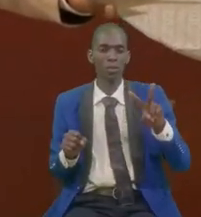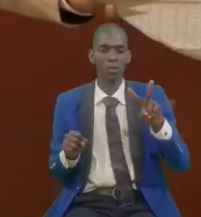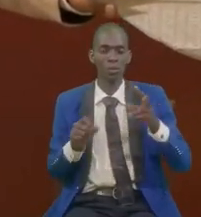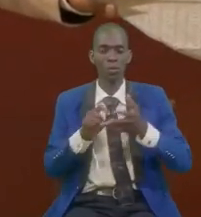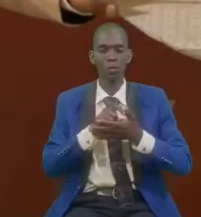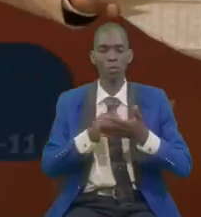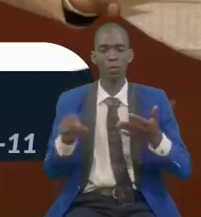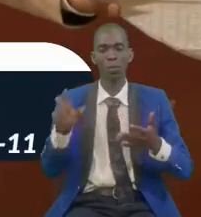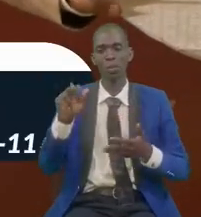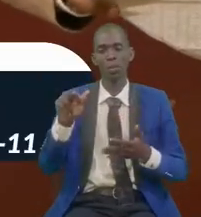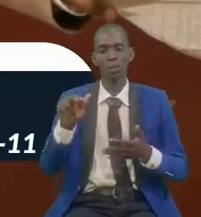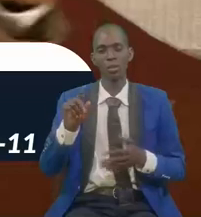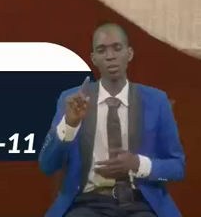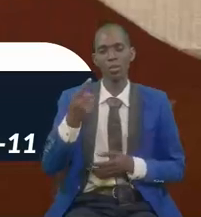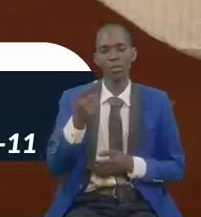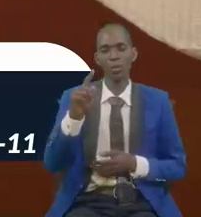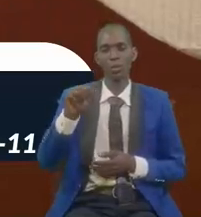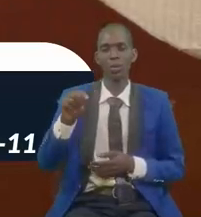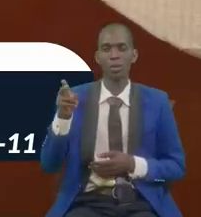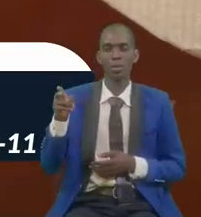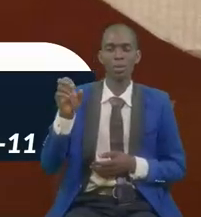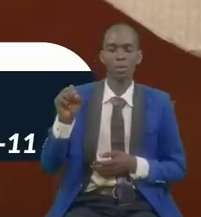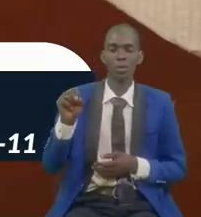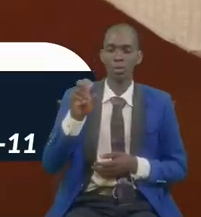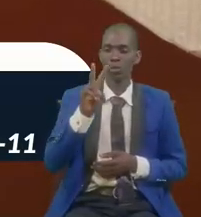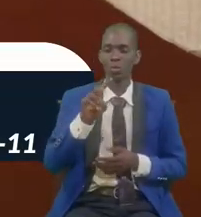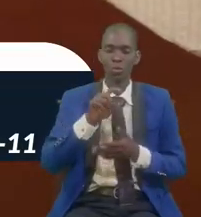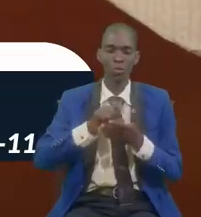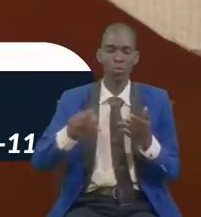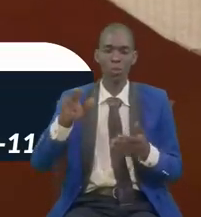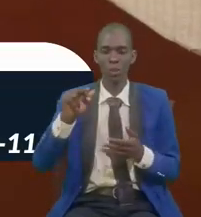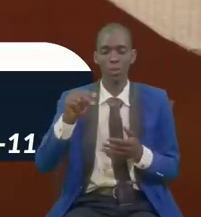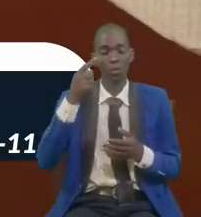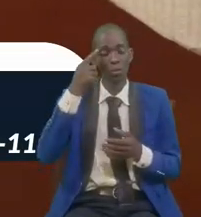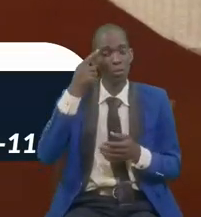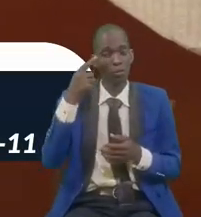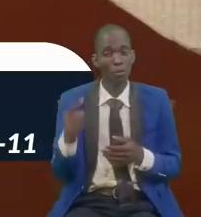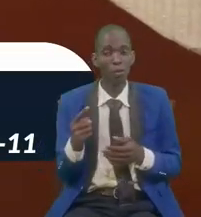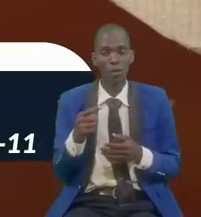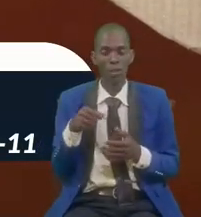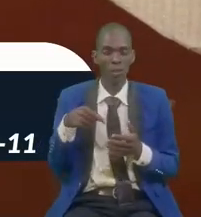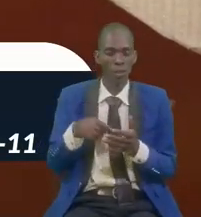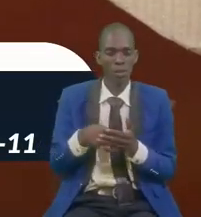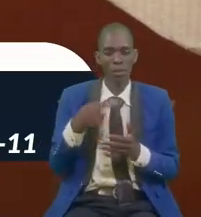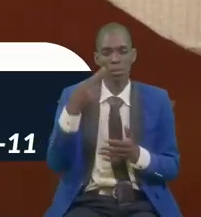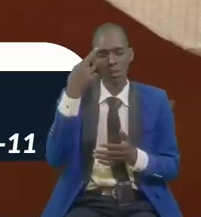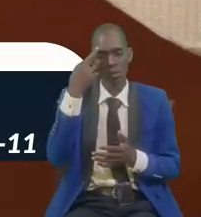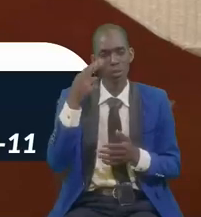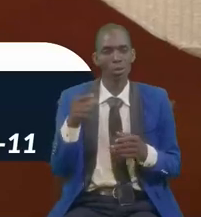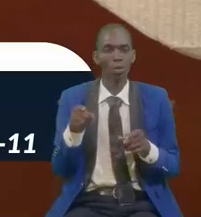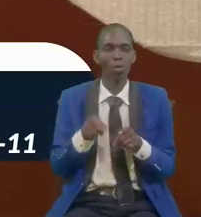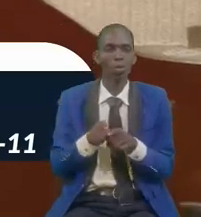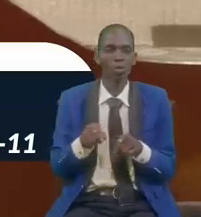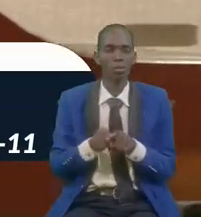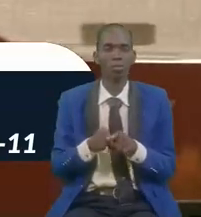Thessaloniciens chapitre 2. Verset 13. Vous exhortant.